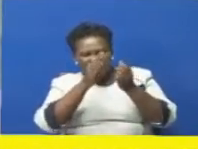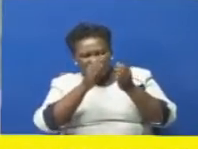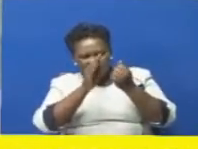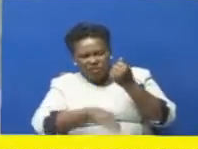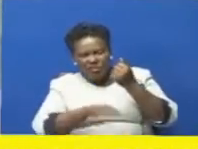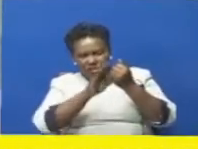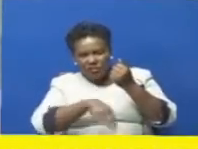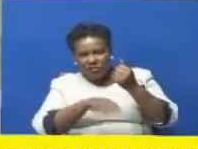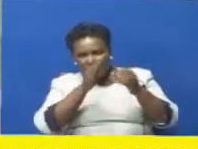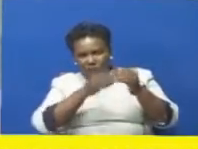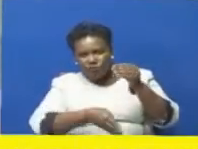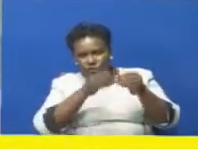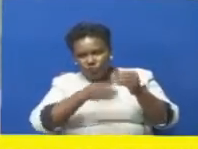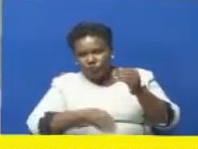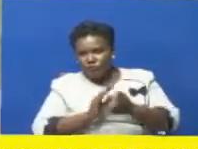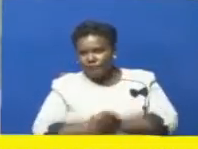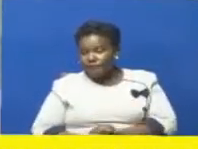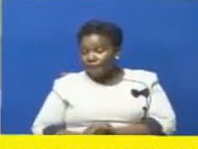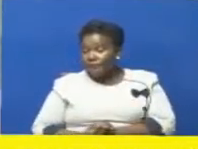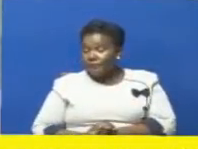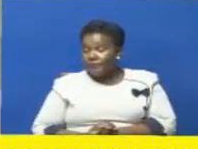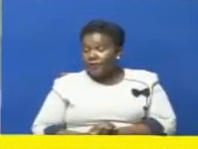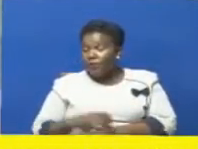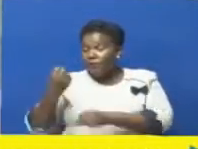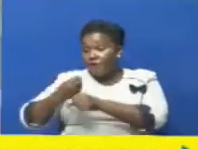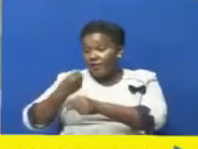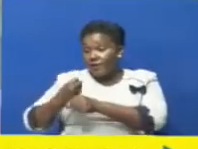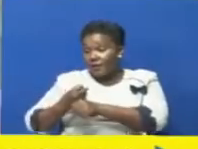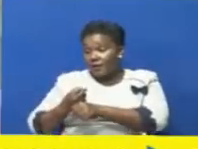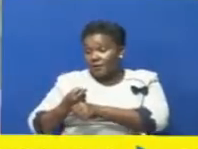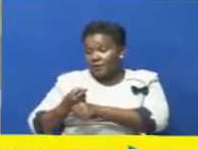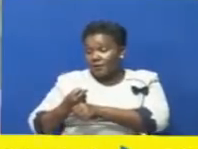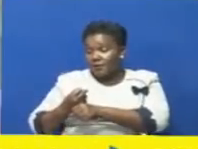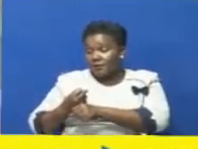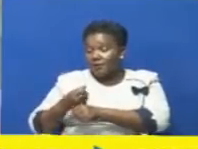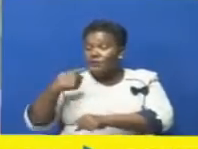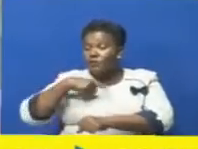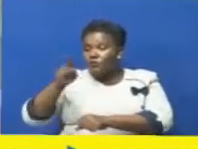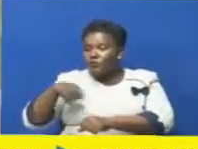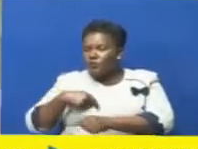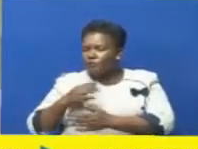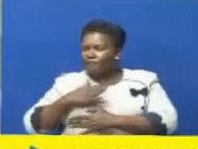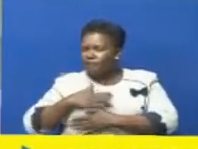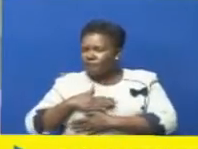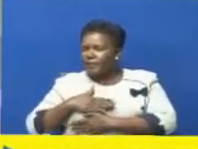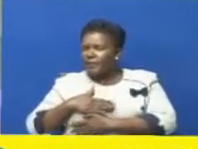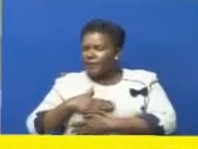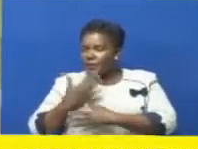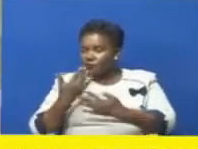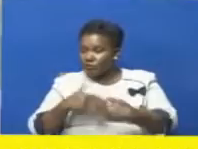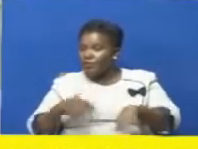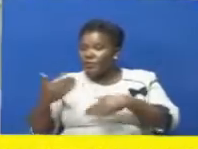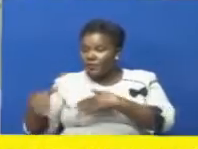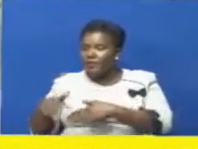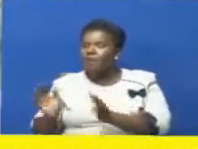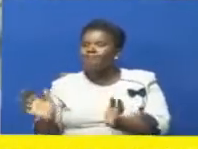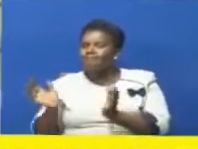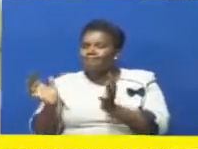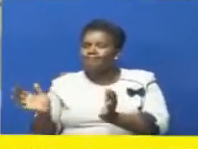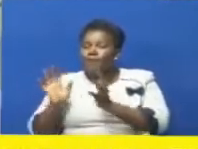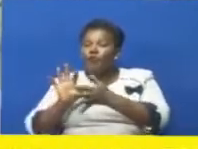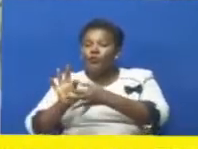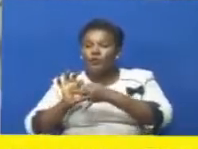mpira tutawahamasisha na kuhakikisha kwamba wanajihusisha katika uchezaji wa mpira kikamilifu, na tutaandaa kuhakikisha